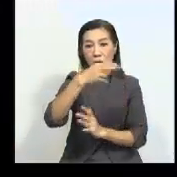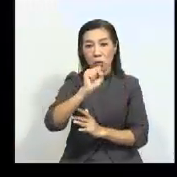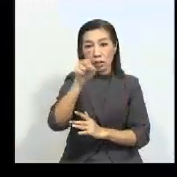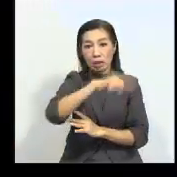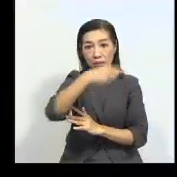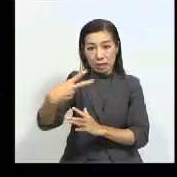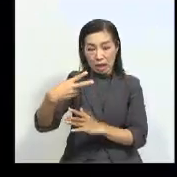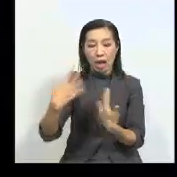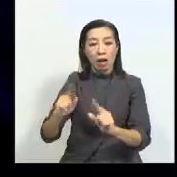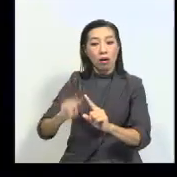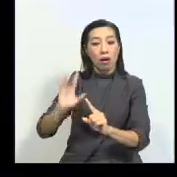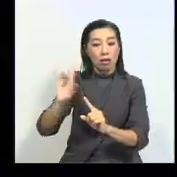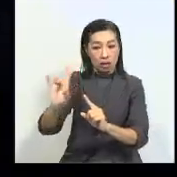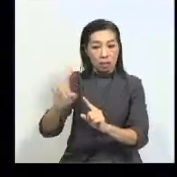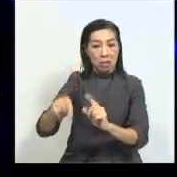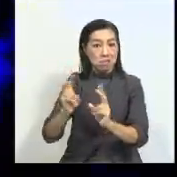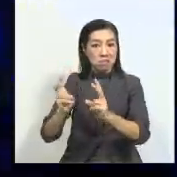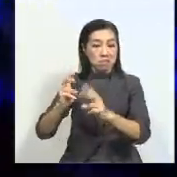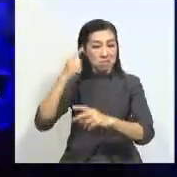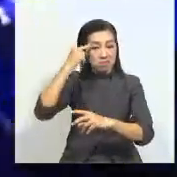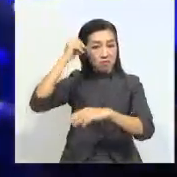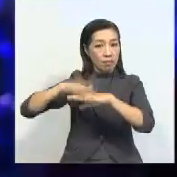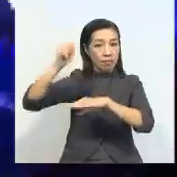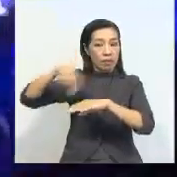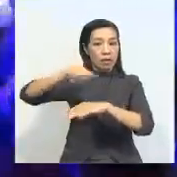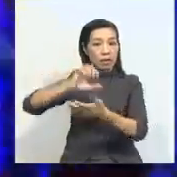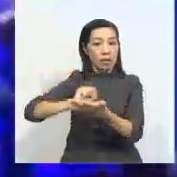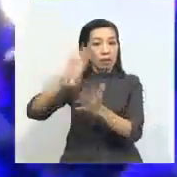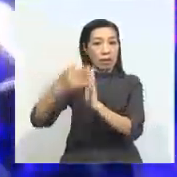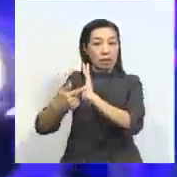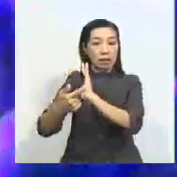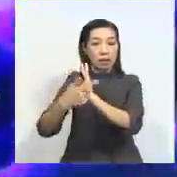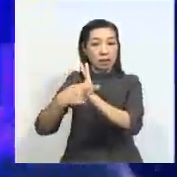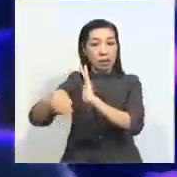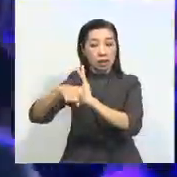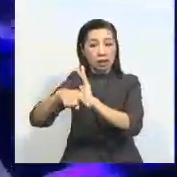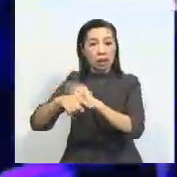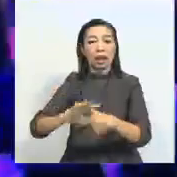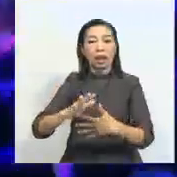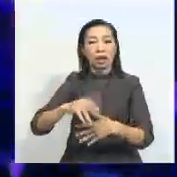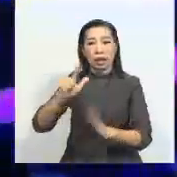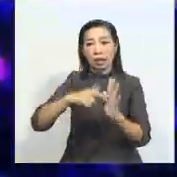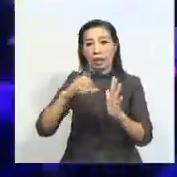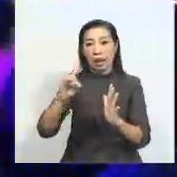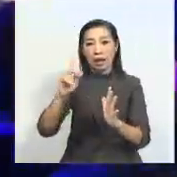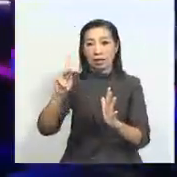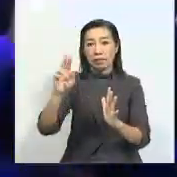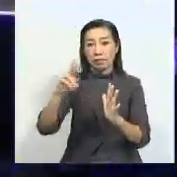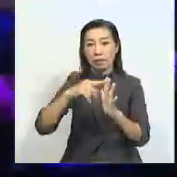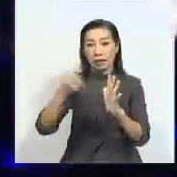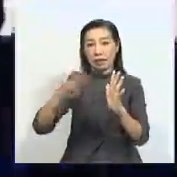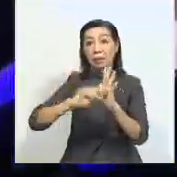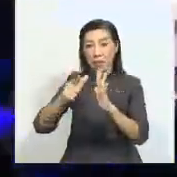อันดับที่8ประเภท Advanced Robotics Challenge จากสถาบันเทคโนโลยีพระจอมเกล้าเจ้าคุณทหารลาดกระบังค่ะ